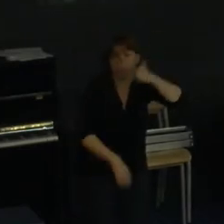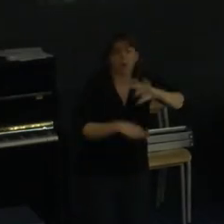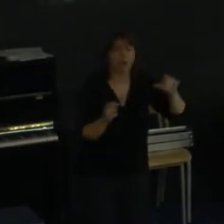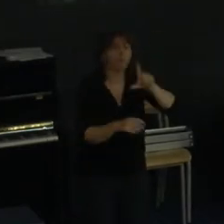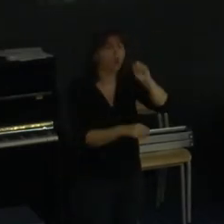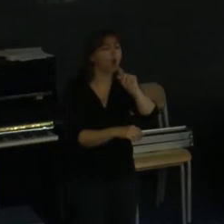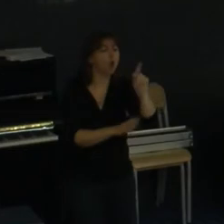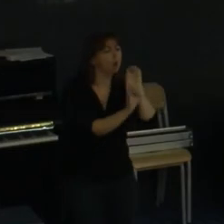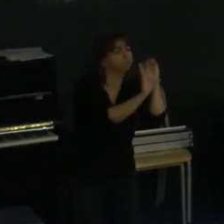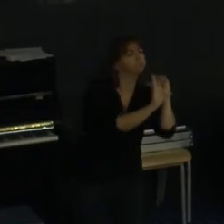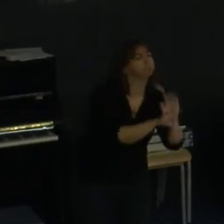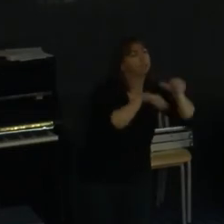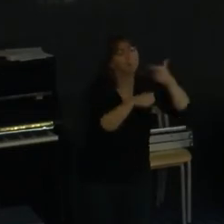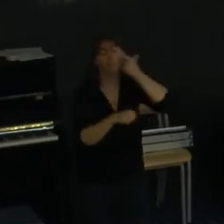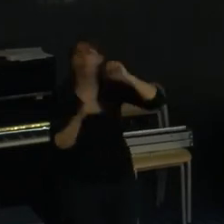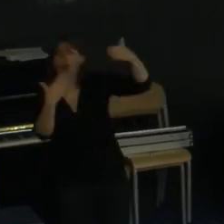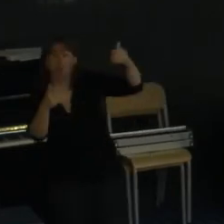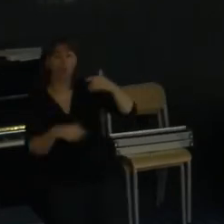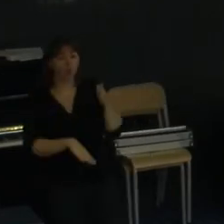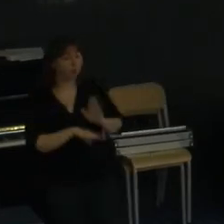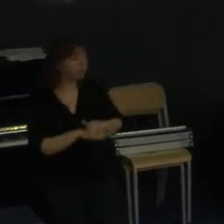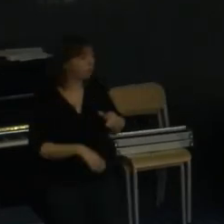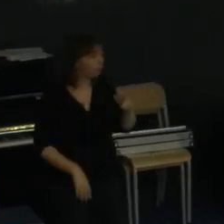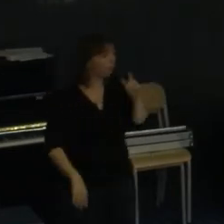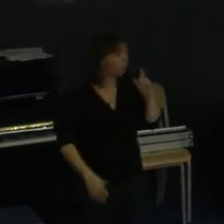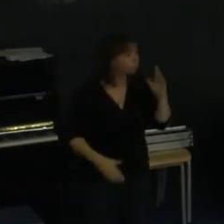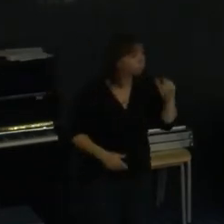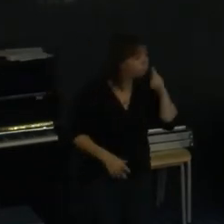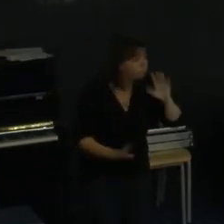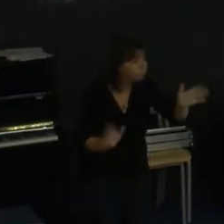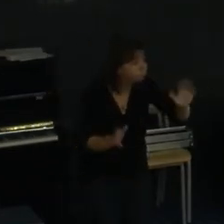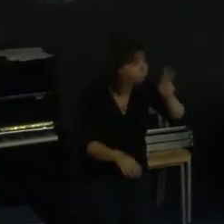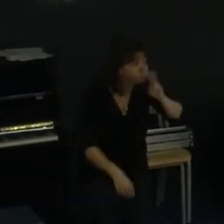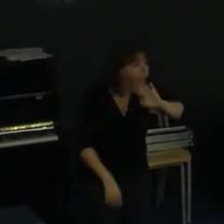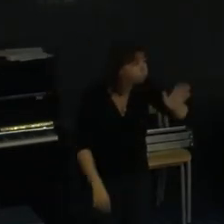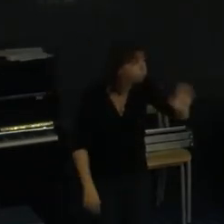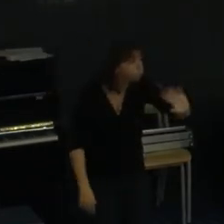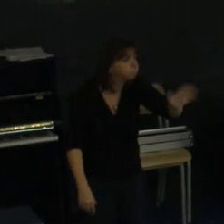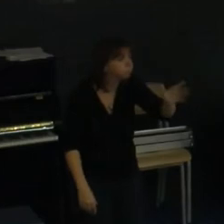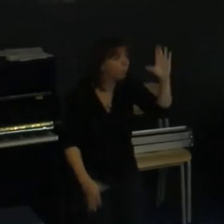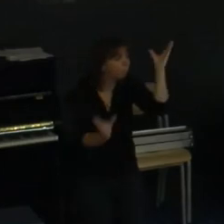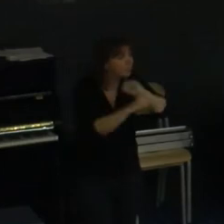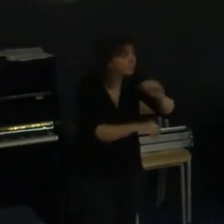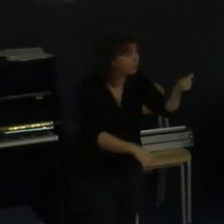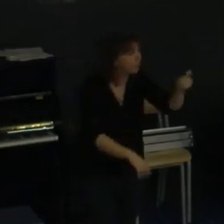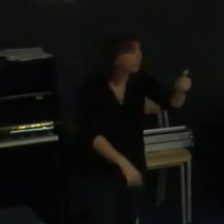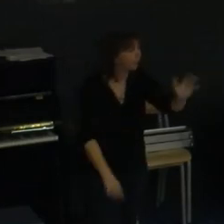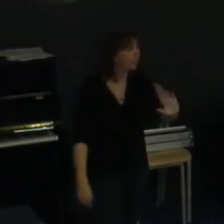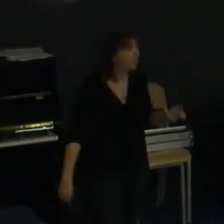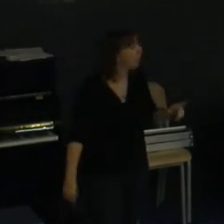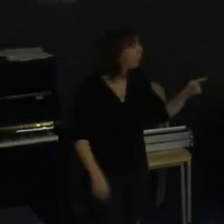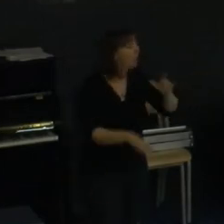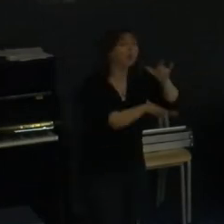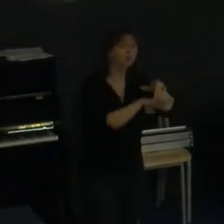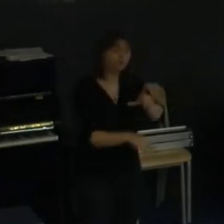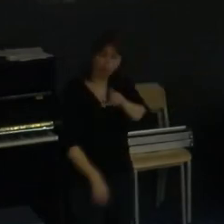ça, on pourra le revoir plus tard. En fait, il n'y a personne qui lit ces logs. C'est une blague. C'est oublier le truc, quoi. Oui, il y a des logs. T'as été voir les logs?